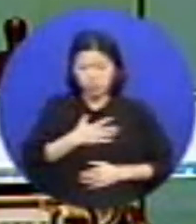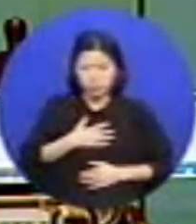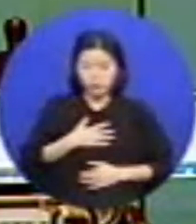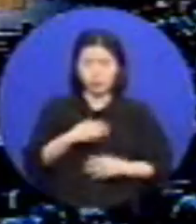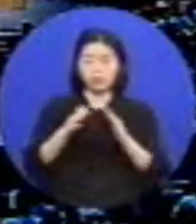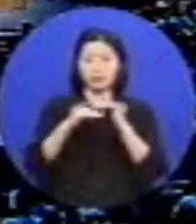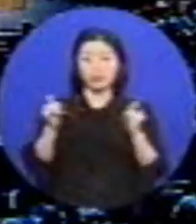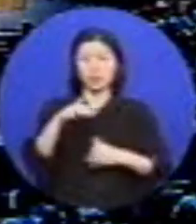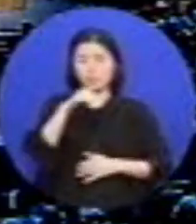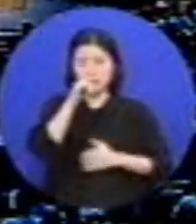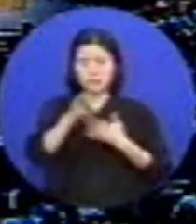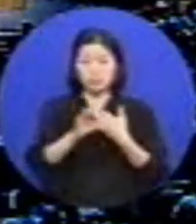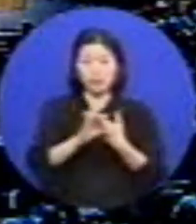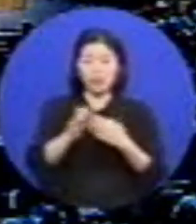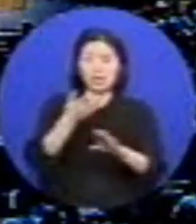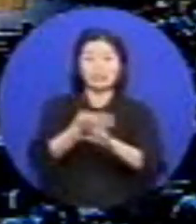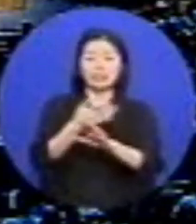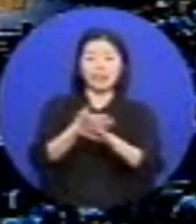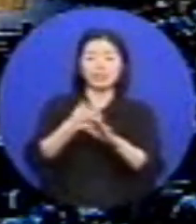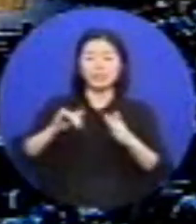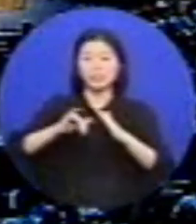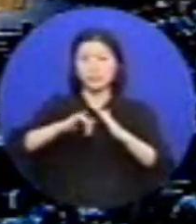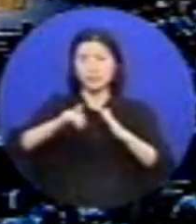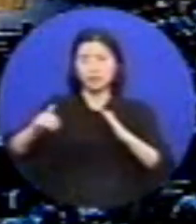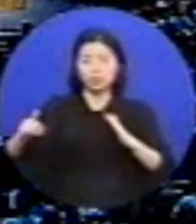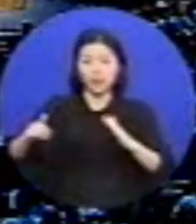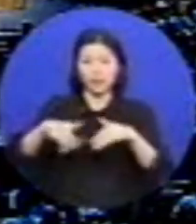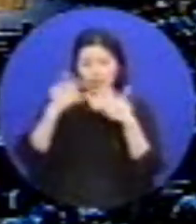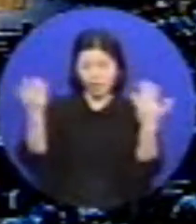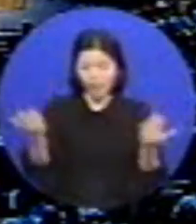가정 식구들이 다 그날 다 우울해요.